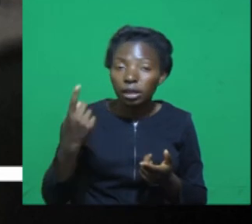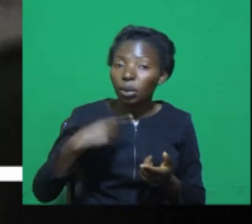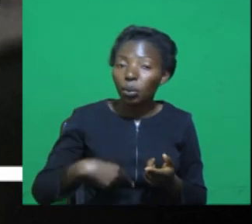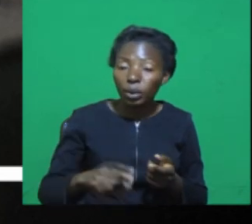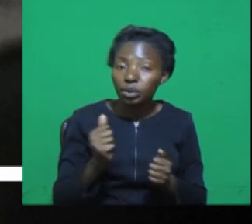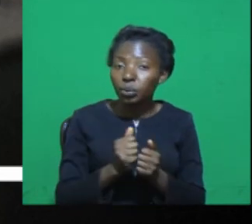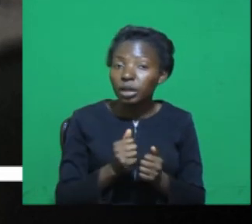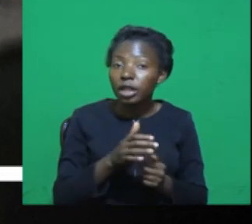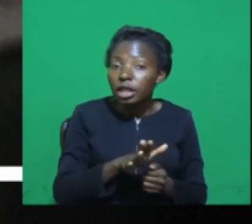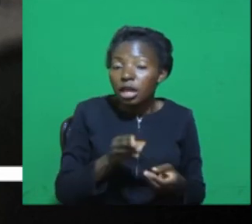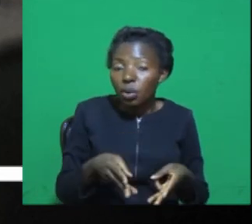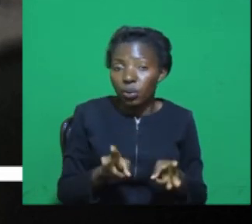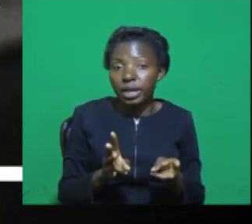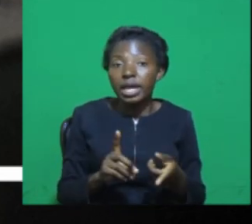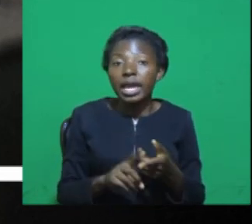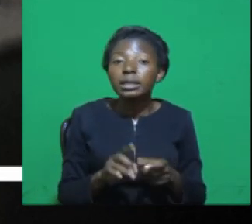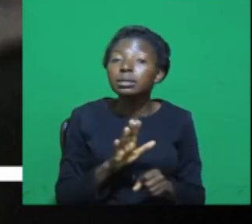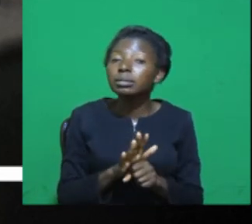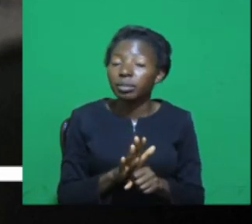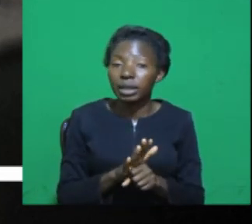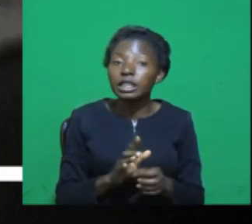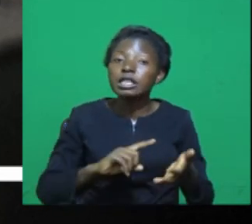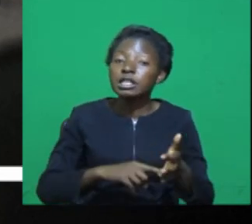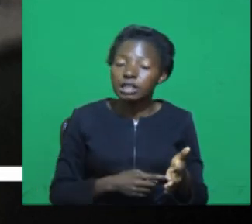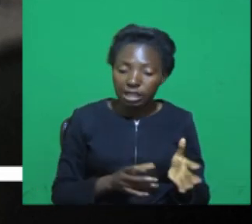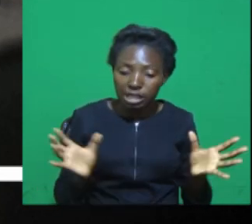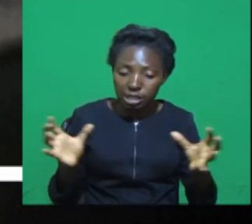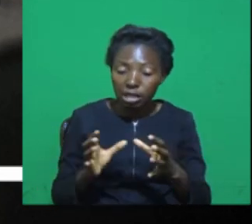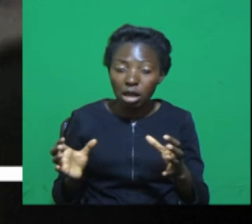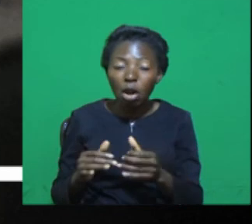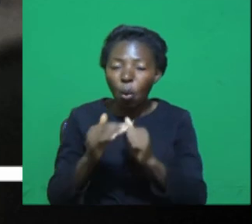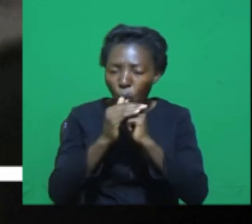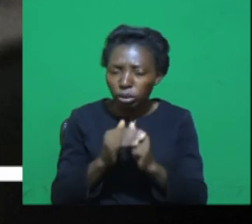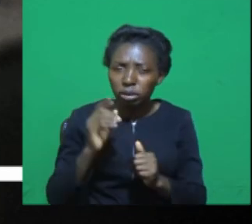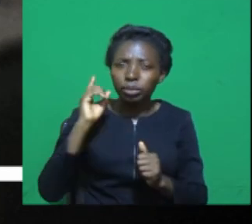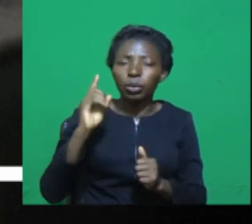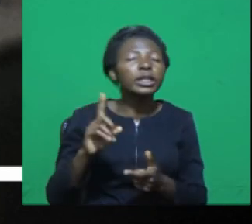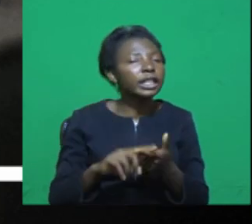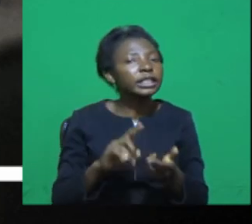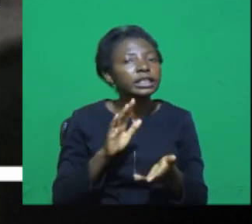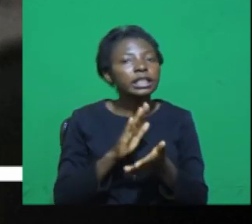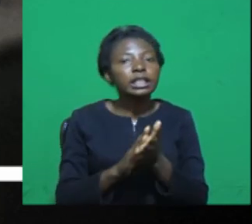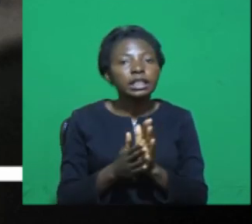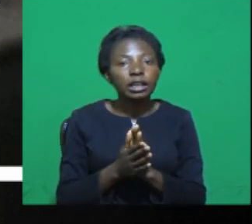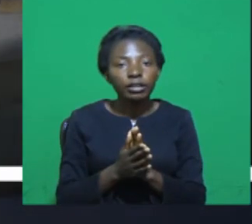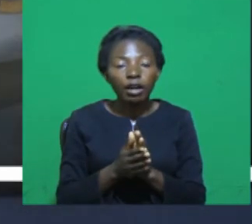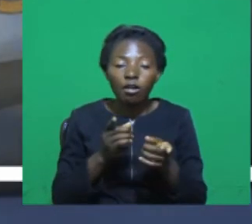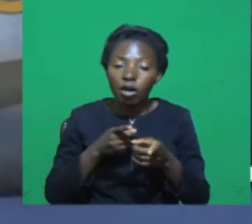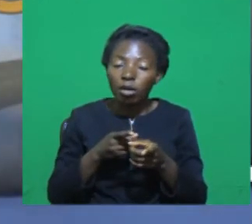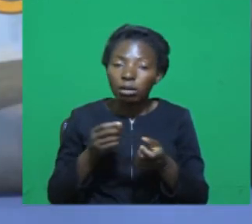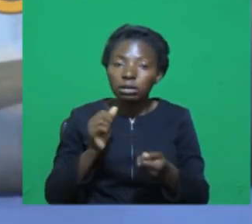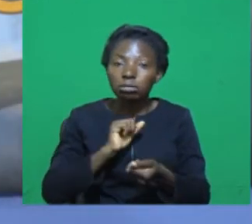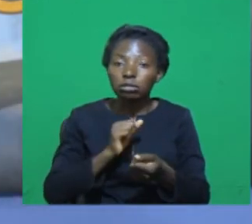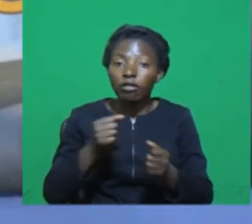Vakapfuura norwendo rwavo. Maguta akanga akavakomba akatya Mwari kwazvo, vakasateverera vanakomana